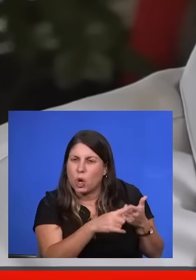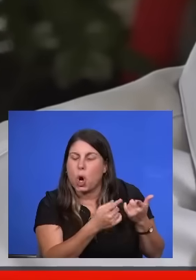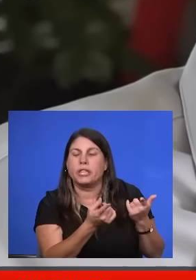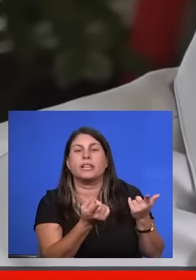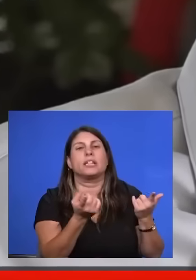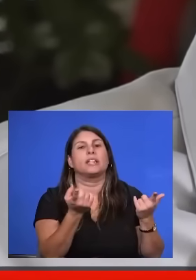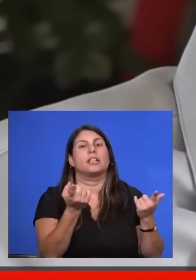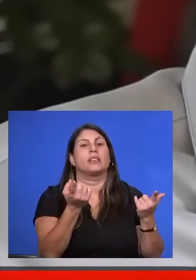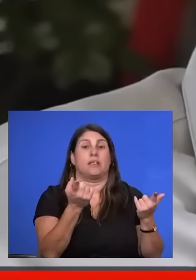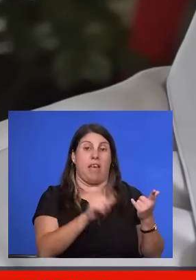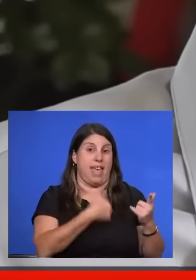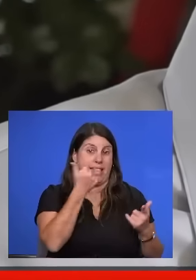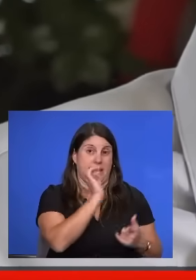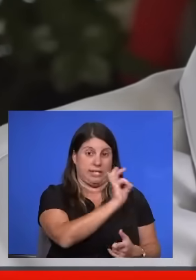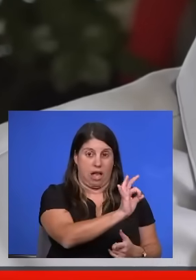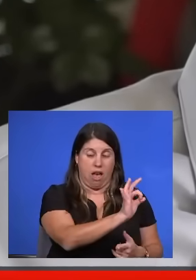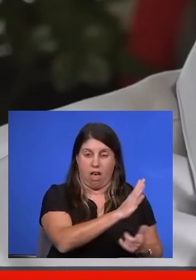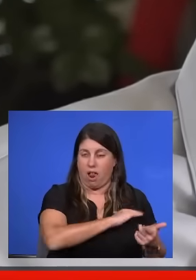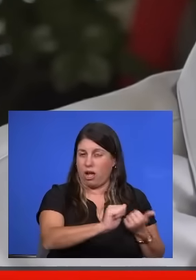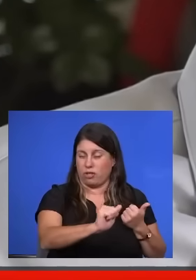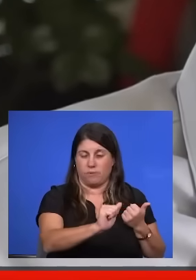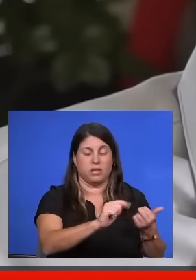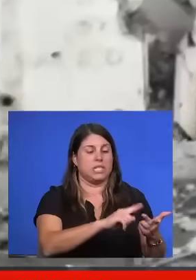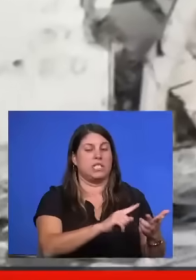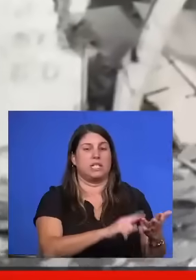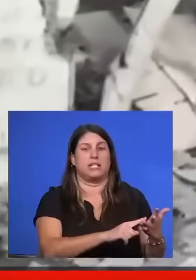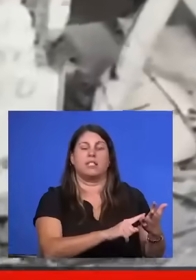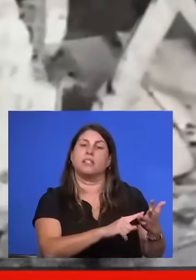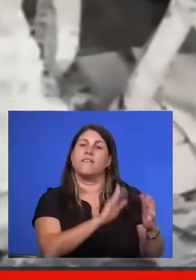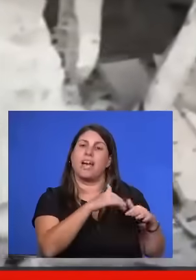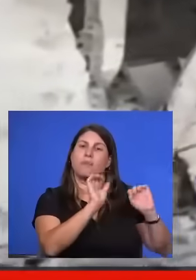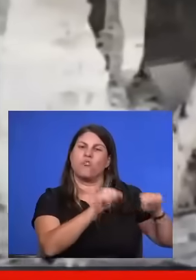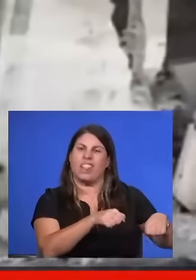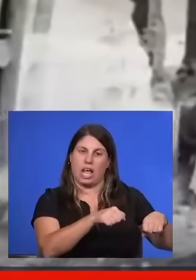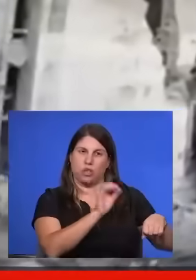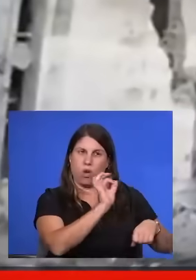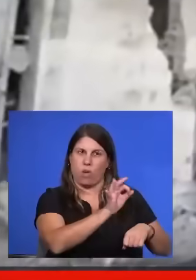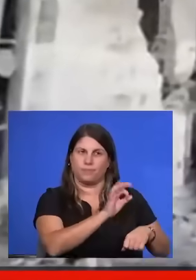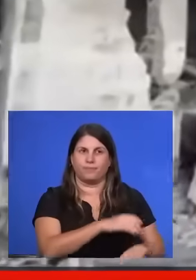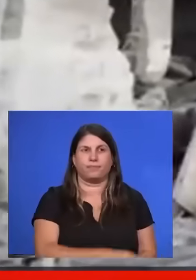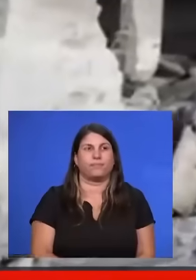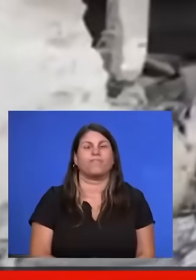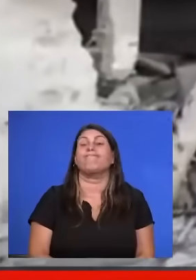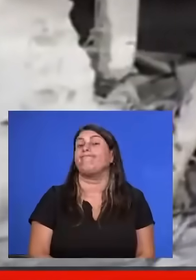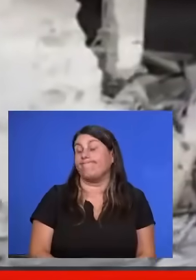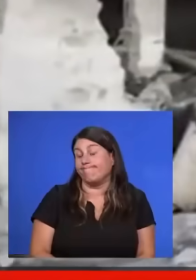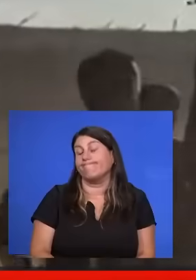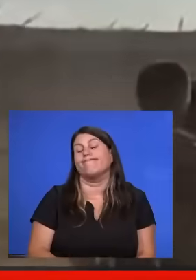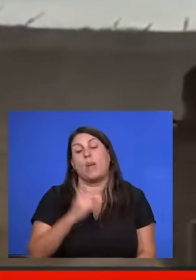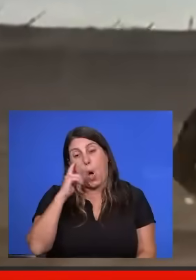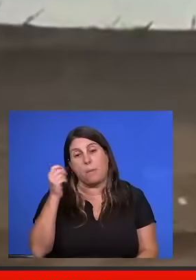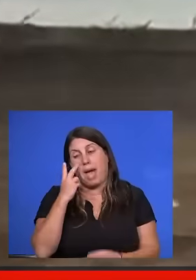ההנהגה ואת מוטת השליטה והפיקוד שלו. נכון שחוכמה בדיעבד היא חוכמה קטנה